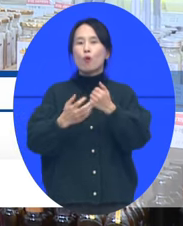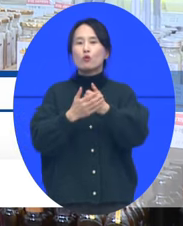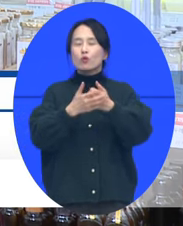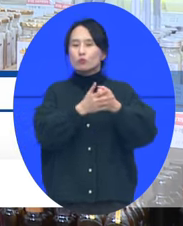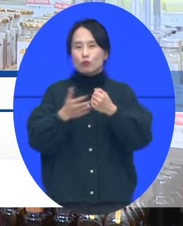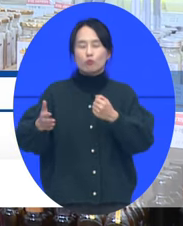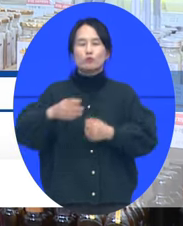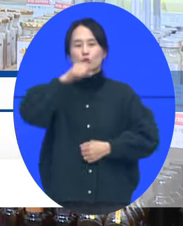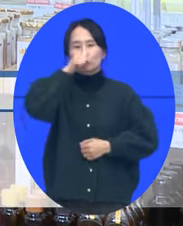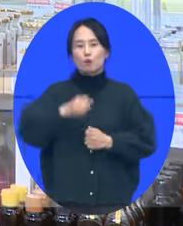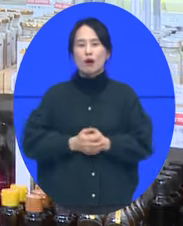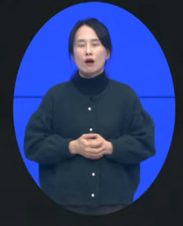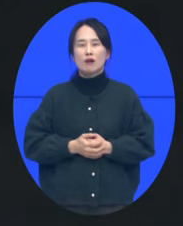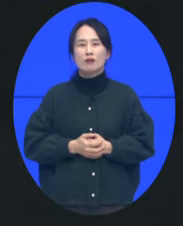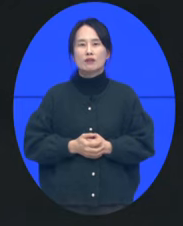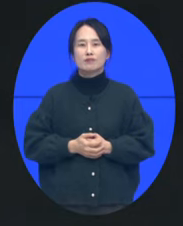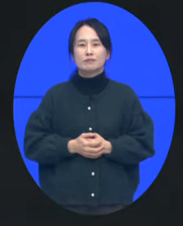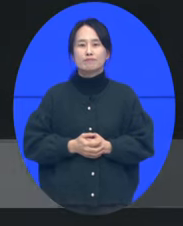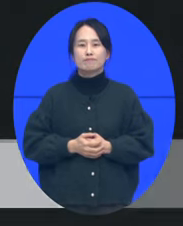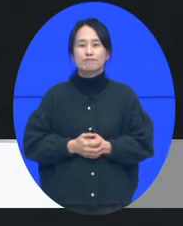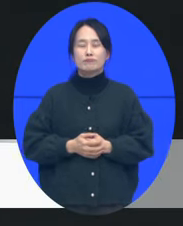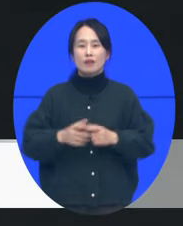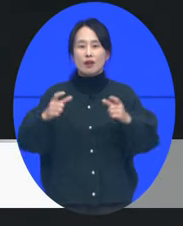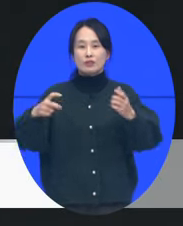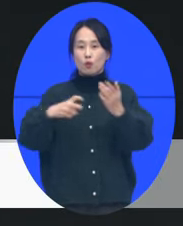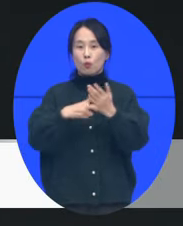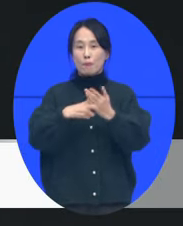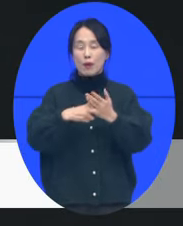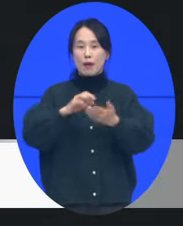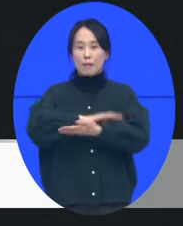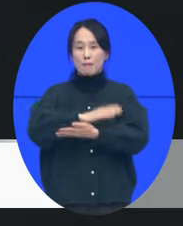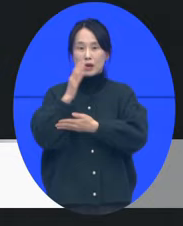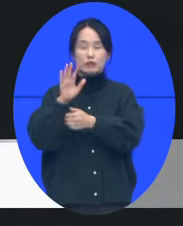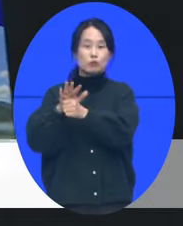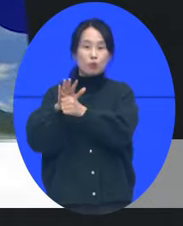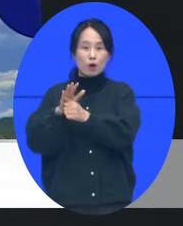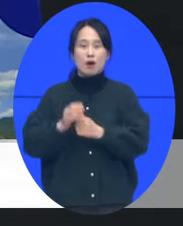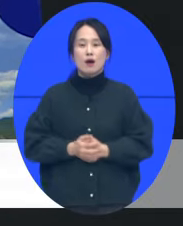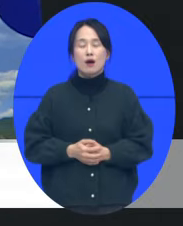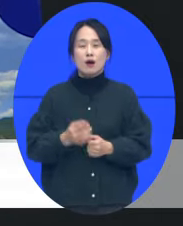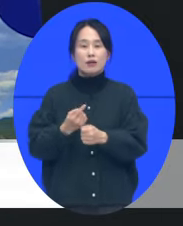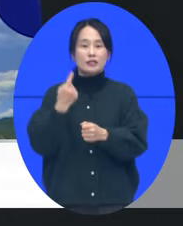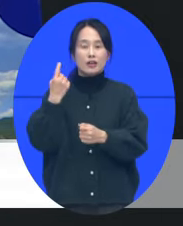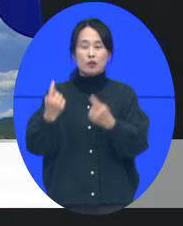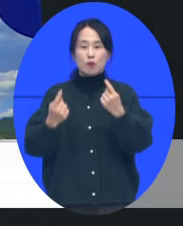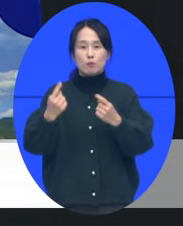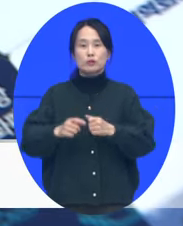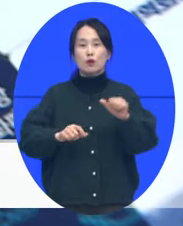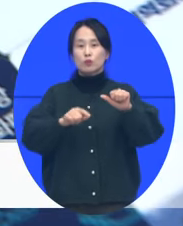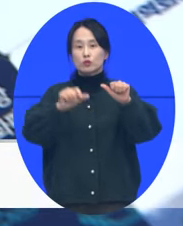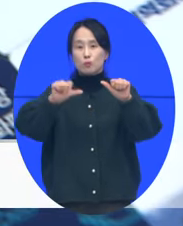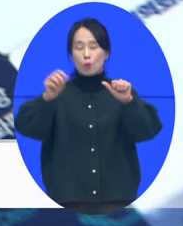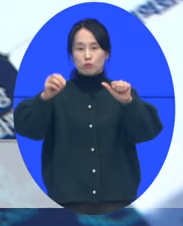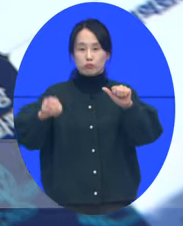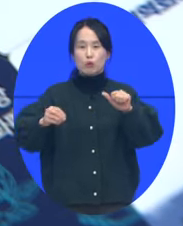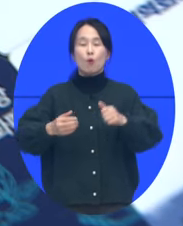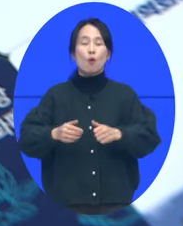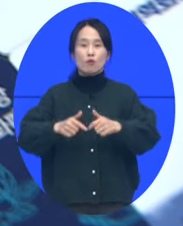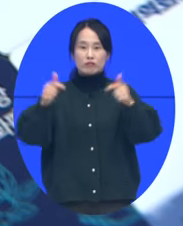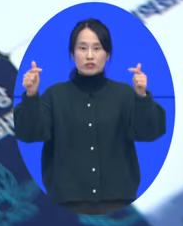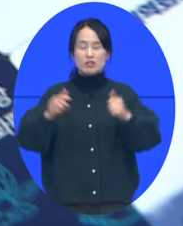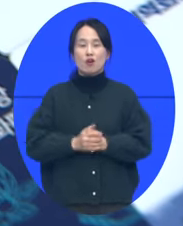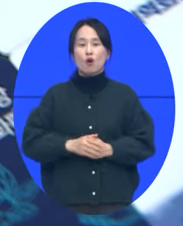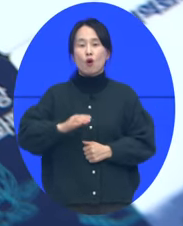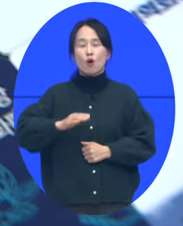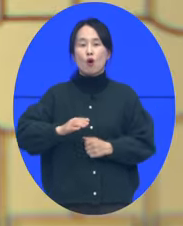소비자뿐만 아니라 생산자들에게도 도움이 되는. 지역카페 발행도 지원합니다. 지난해보다 5.5% 늘려 954억 원을